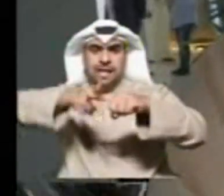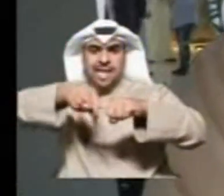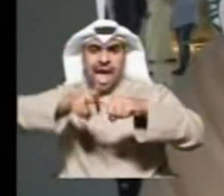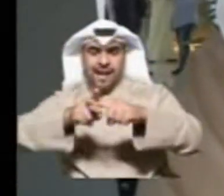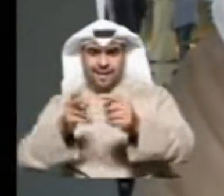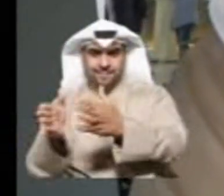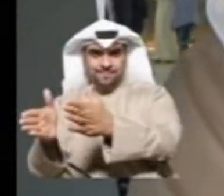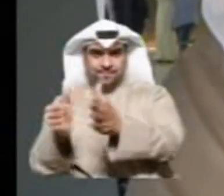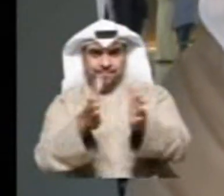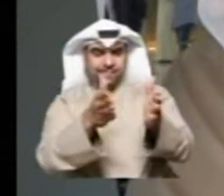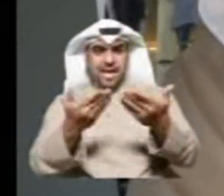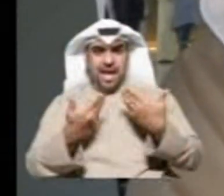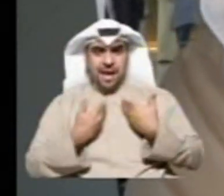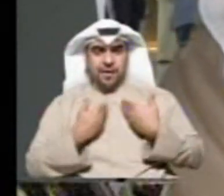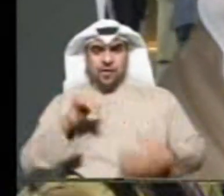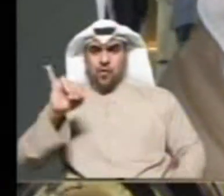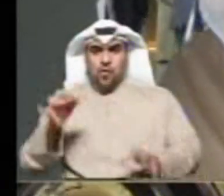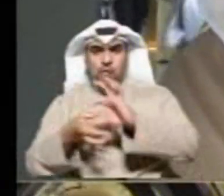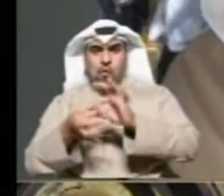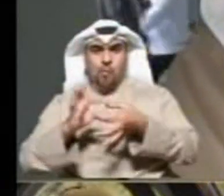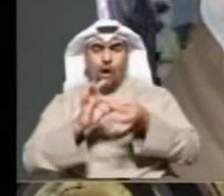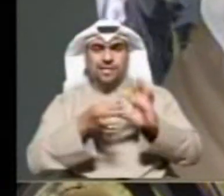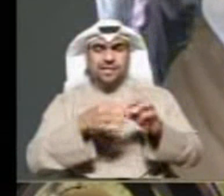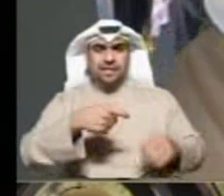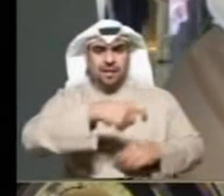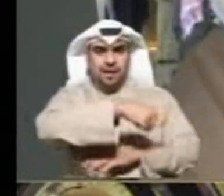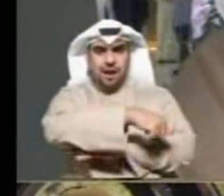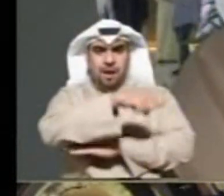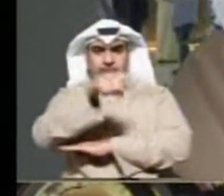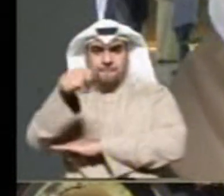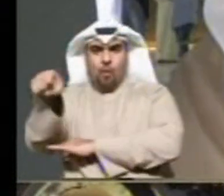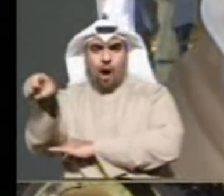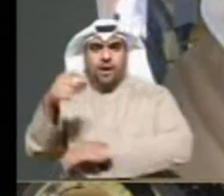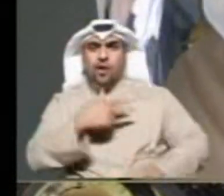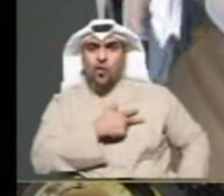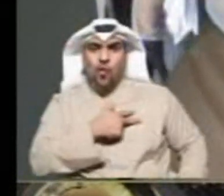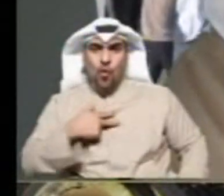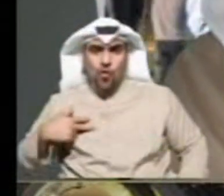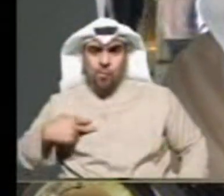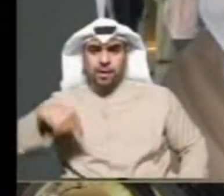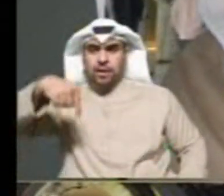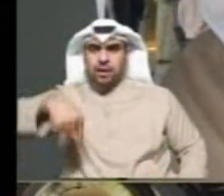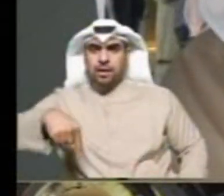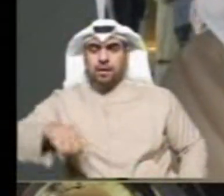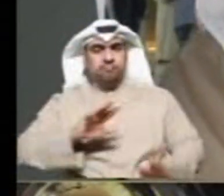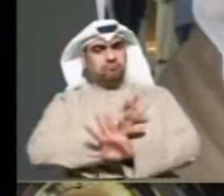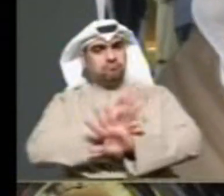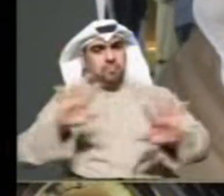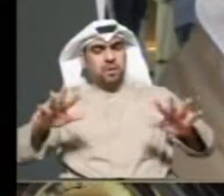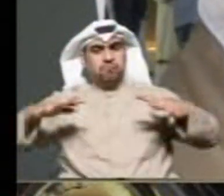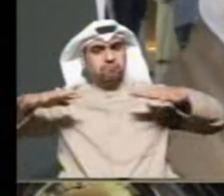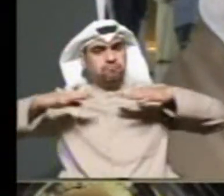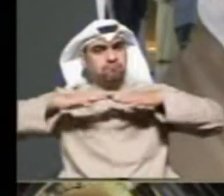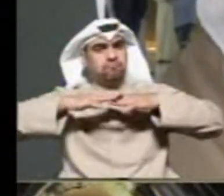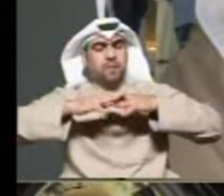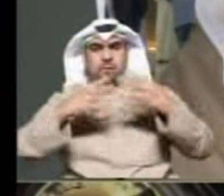احنا كمؤسسة المعونة الحكومية بالفعل قمنا بدمج كافة عقود الصيانة تحت مظلة